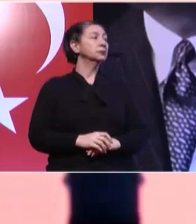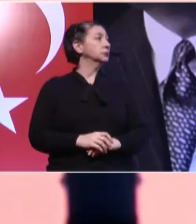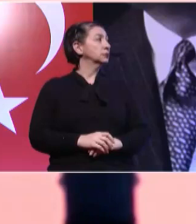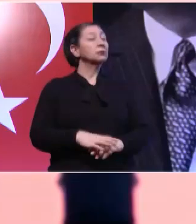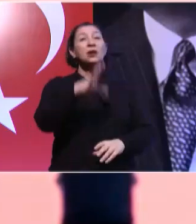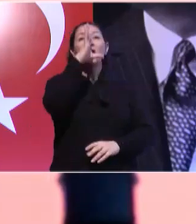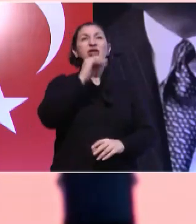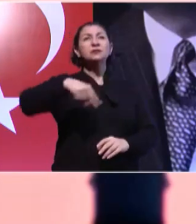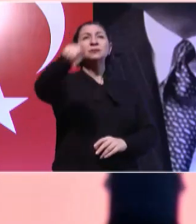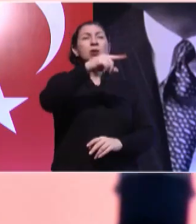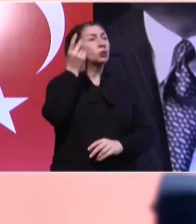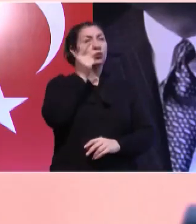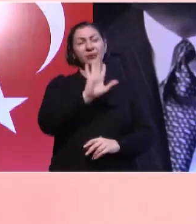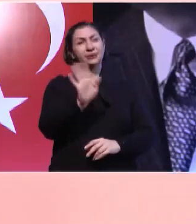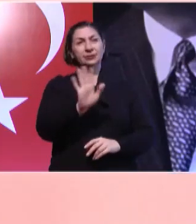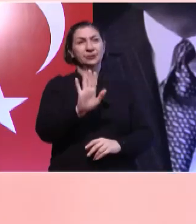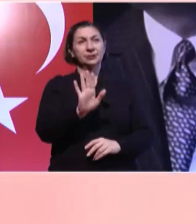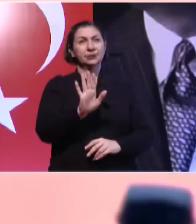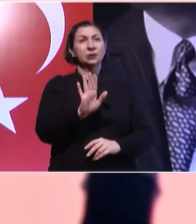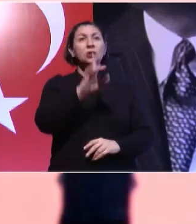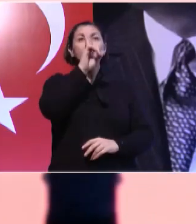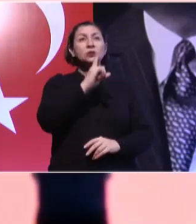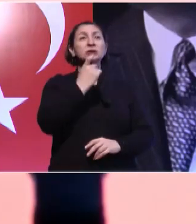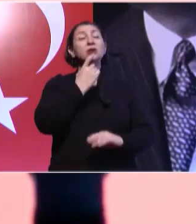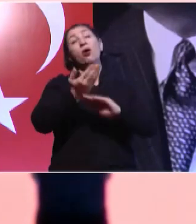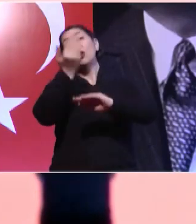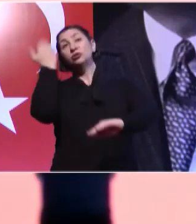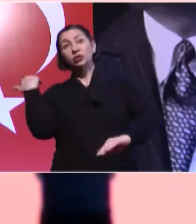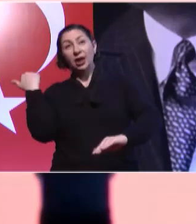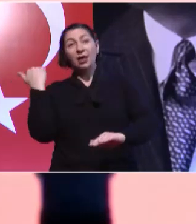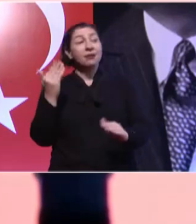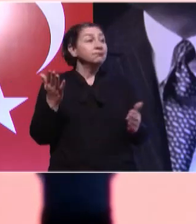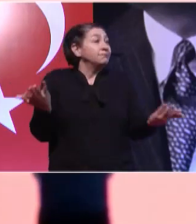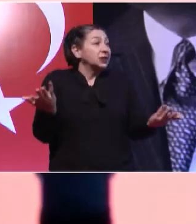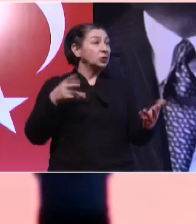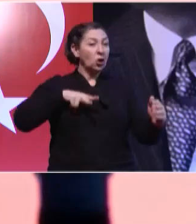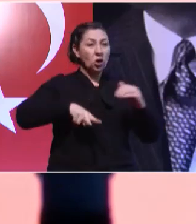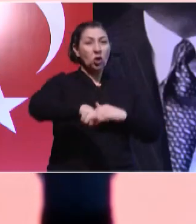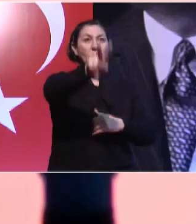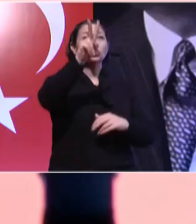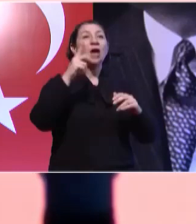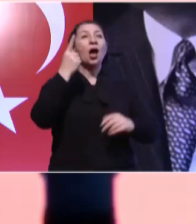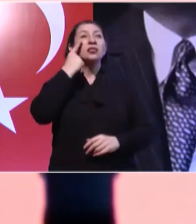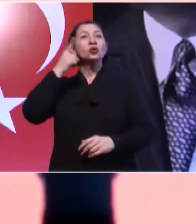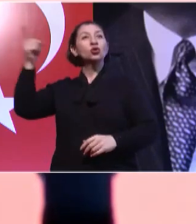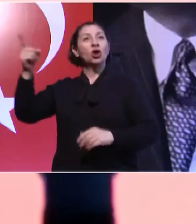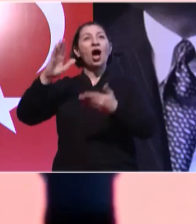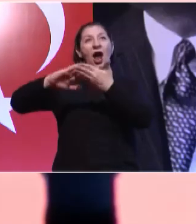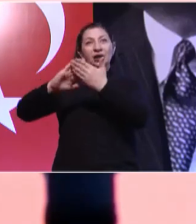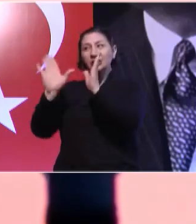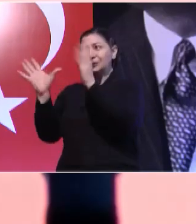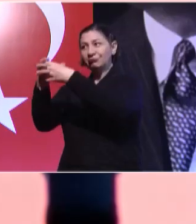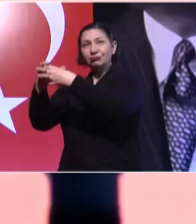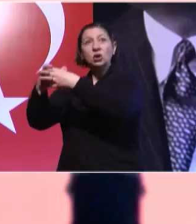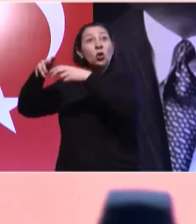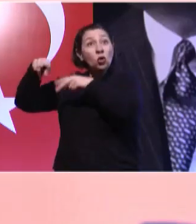Hiç kimse unutmasın. 100 yıl önce nasıl yolumuz Mustafa Kemal ve arkadaşlarının